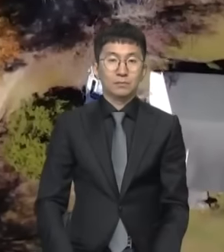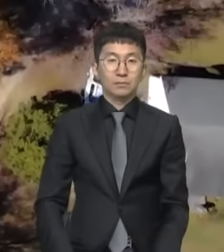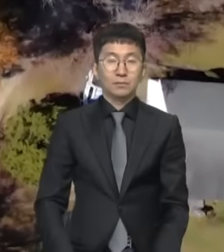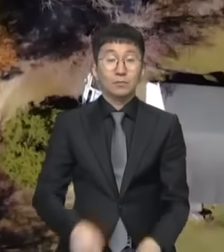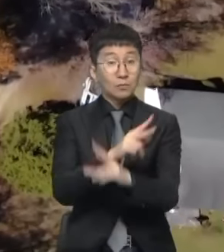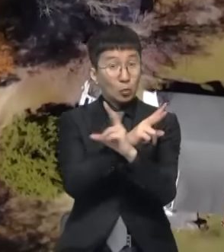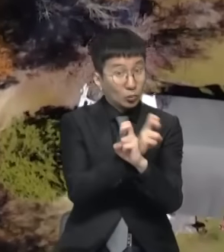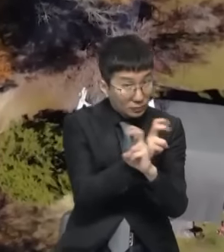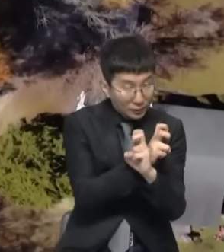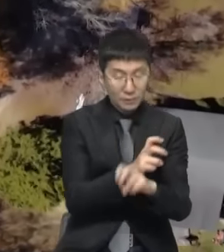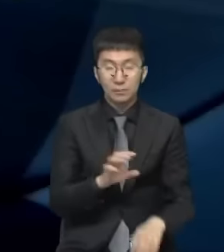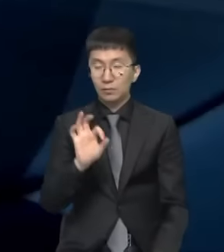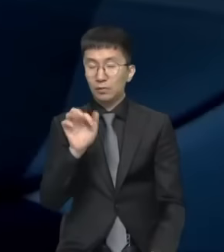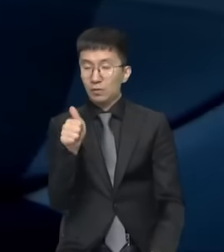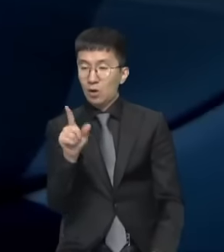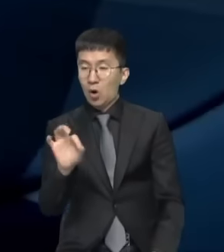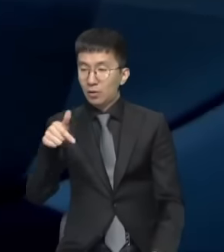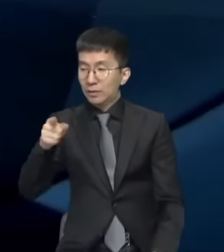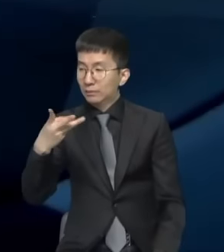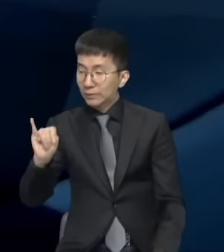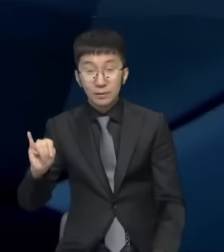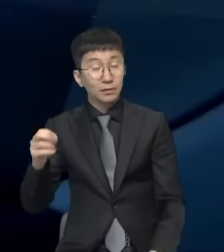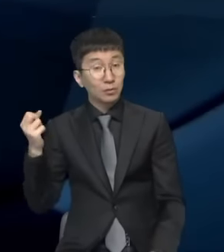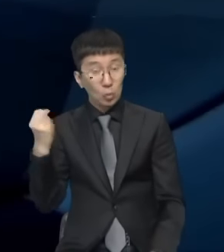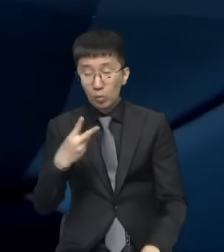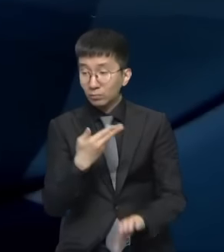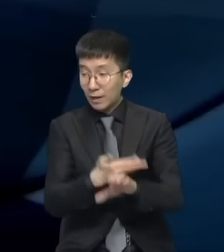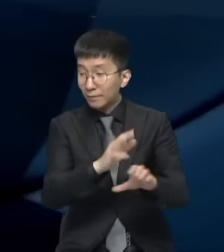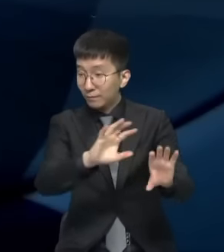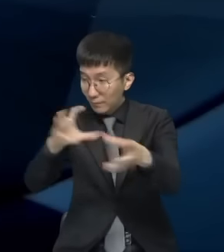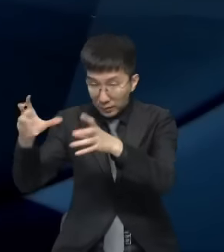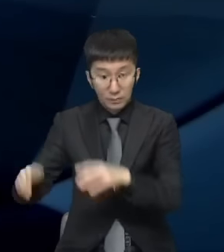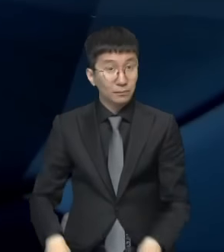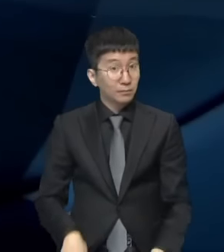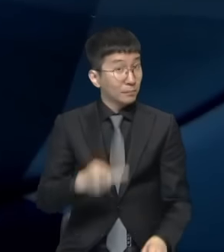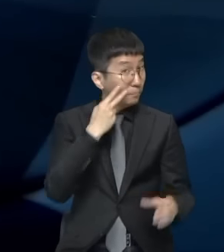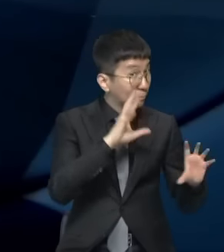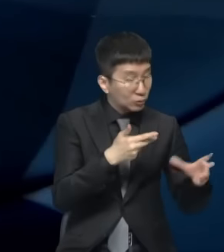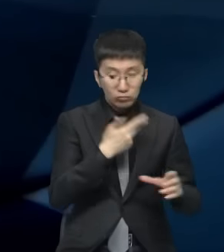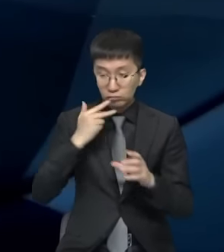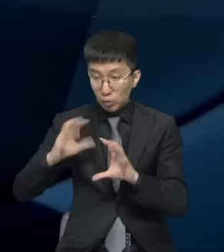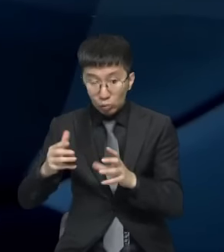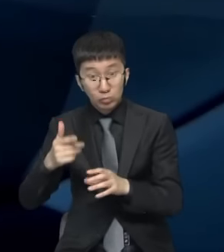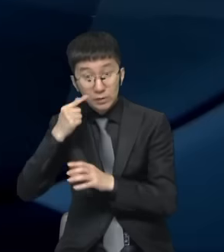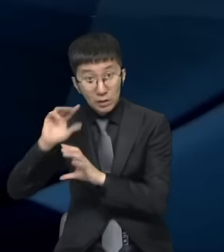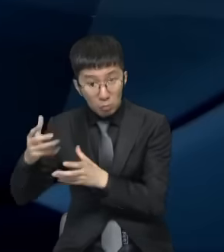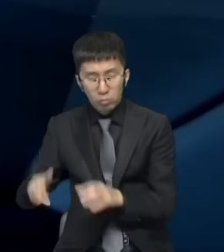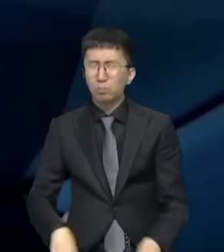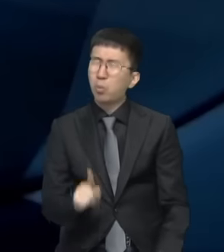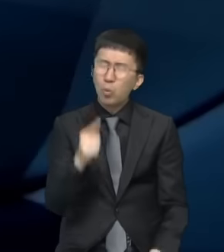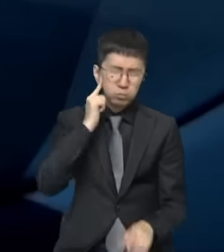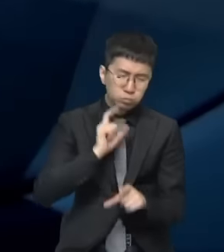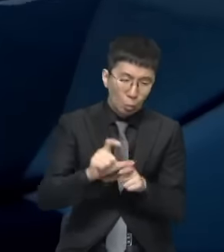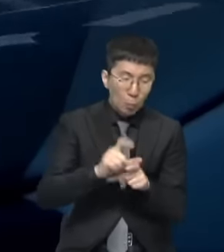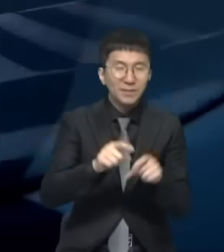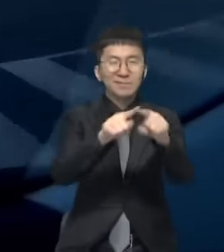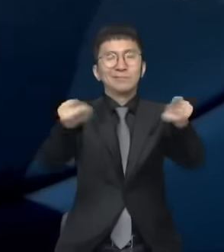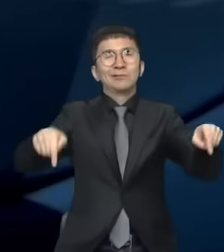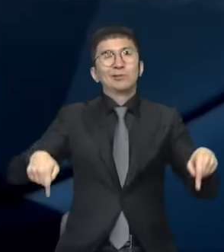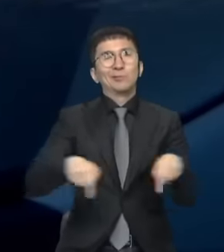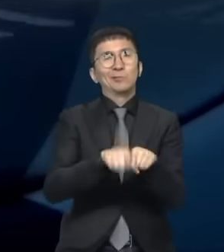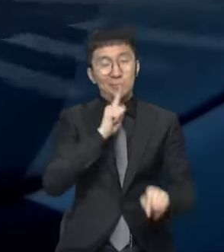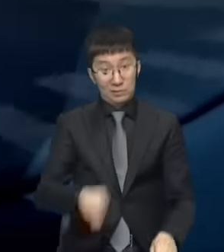오스트리아와 헝가리 등 유럽연합 회원국 상당수와 미국과 영국, 일본은 이른바 딜레마 존을 둬서 황색등에서의